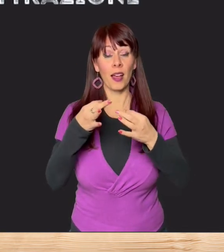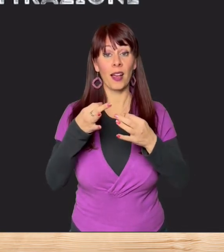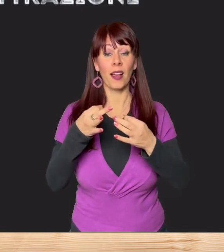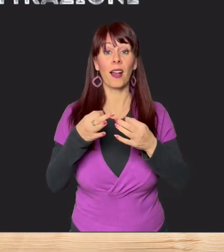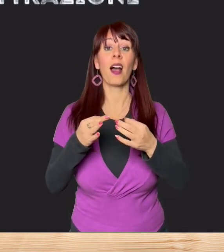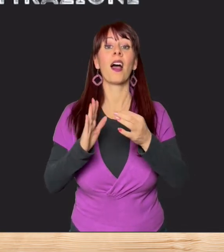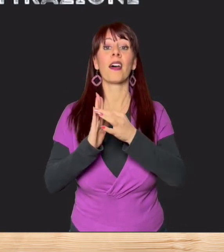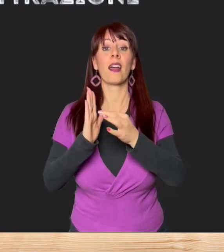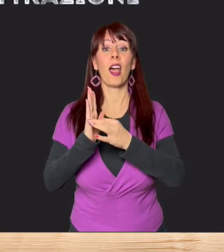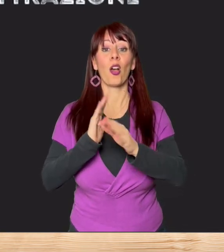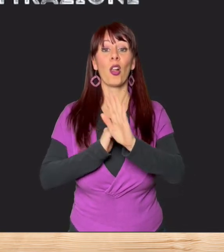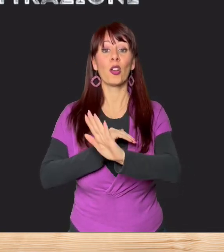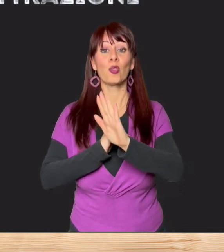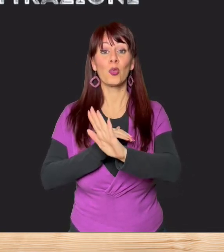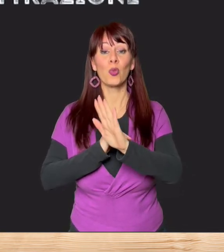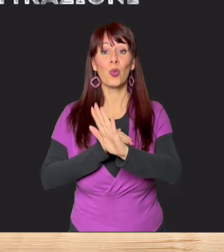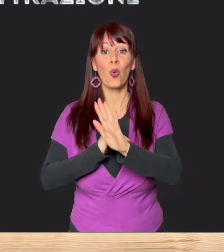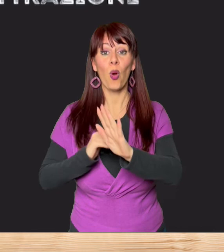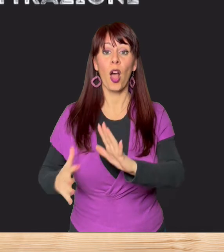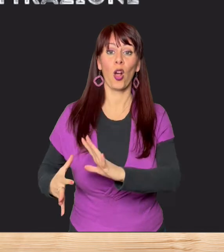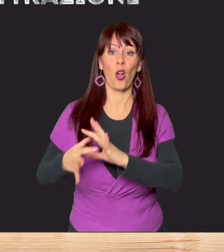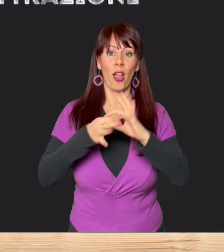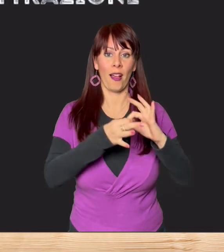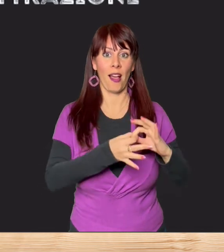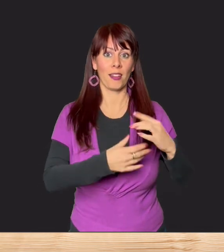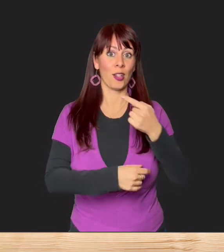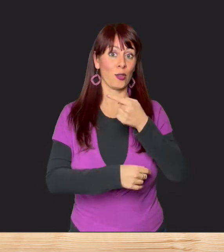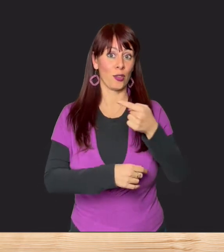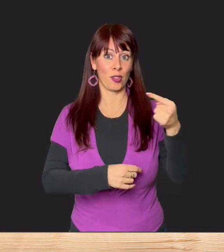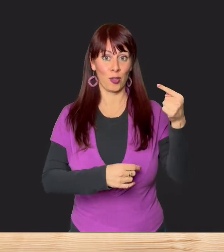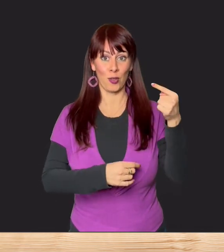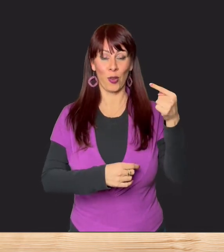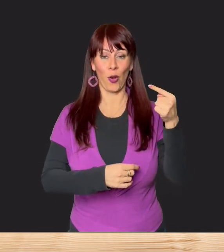proprietà in varianti va della sottrazione